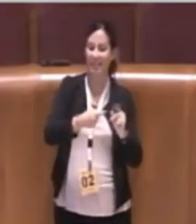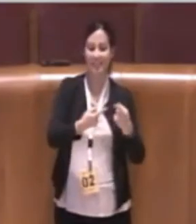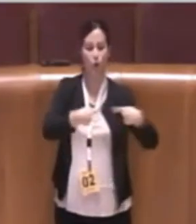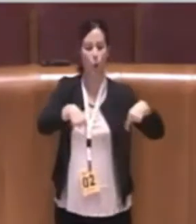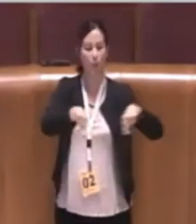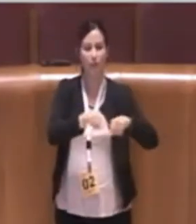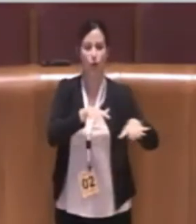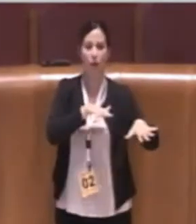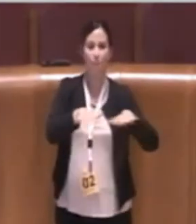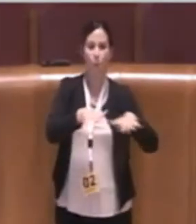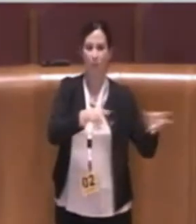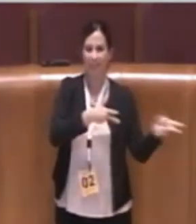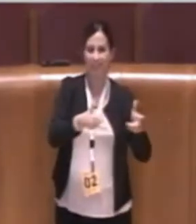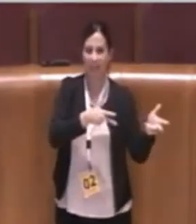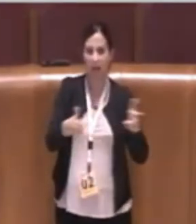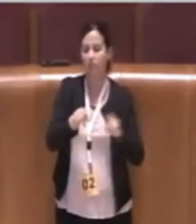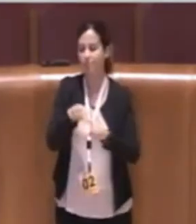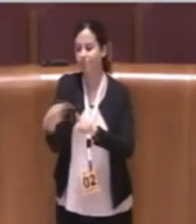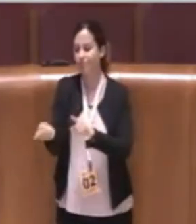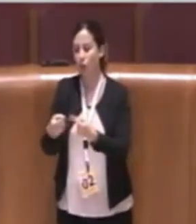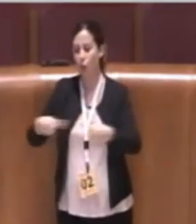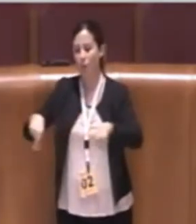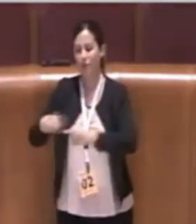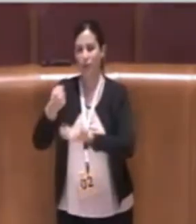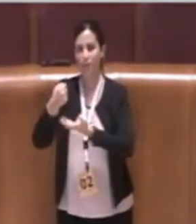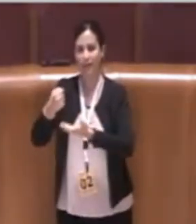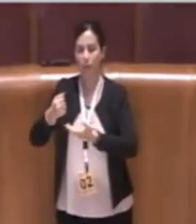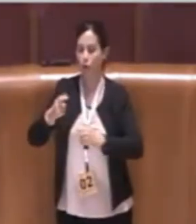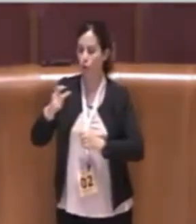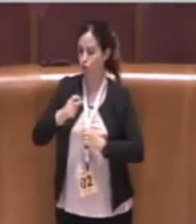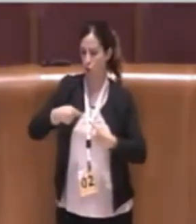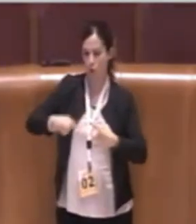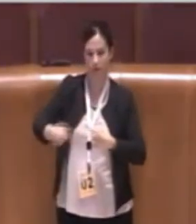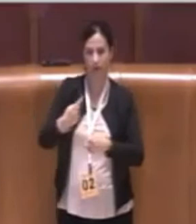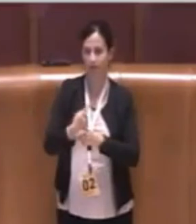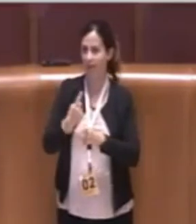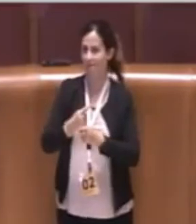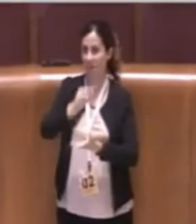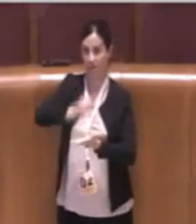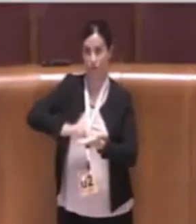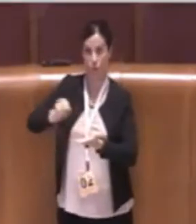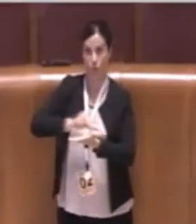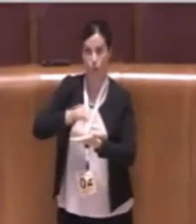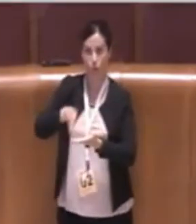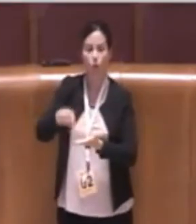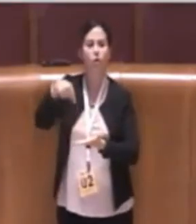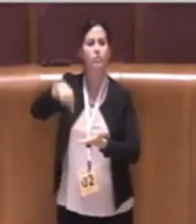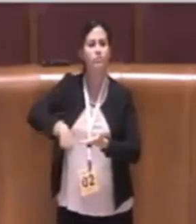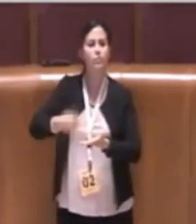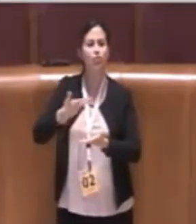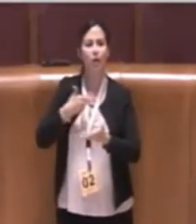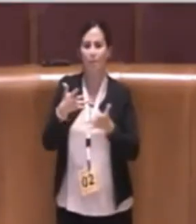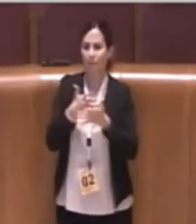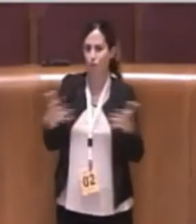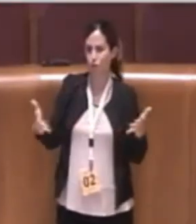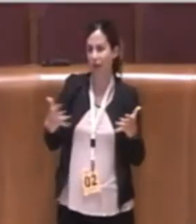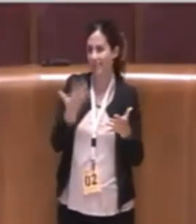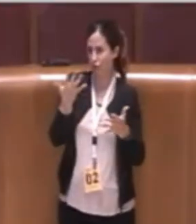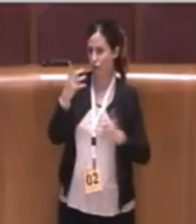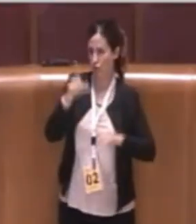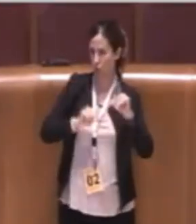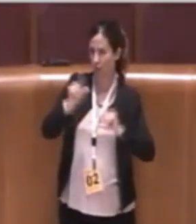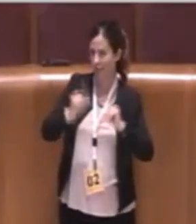della Commissione Patrimonio. Qui in aula Giulio Cesare e in Campidoglio c'è una maggioranza, che è una maggioranza del Movimento 5 Stelle, che